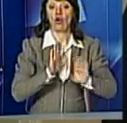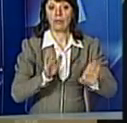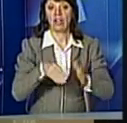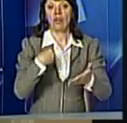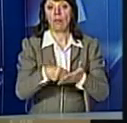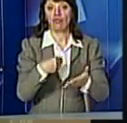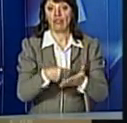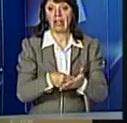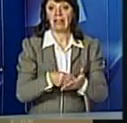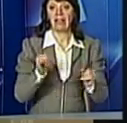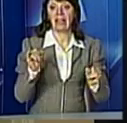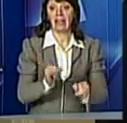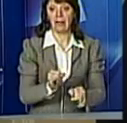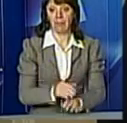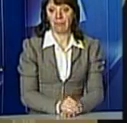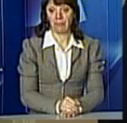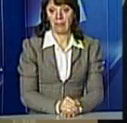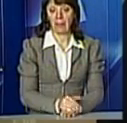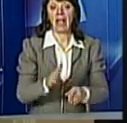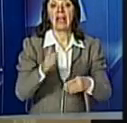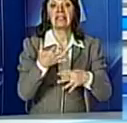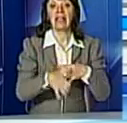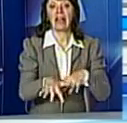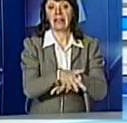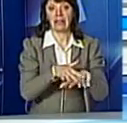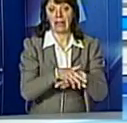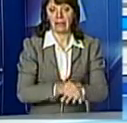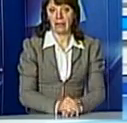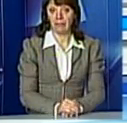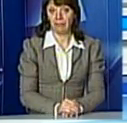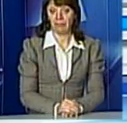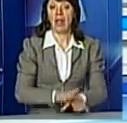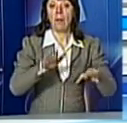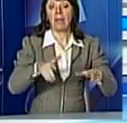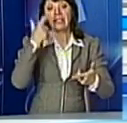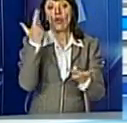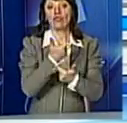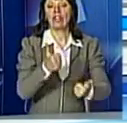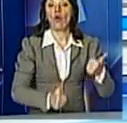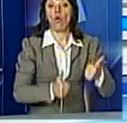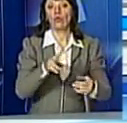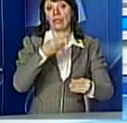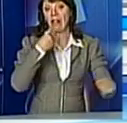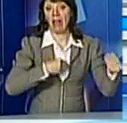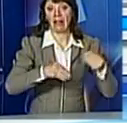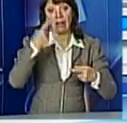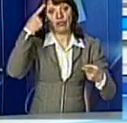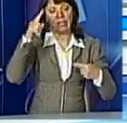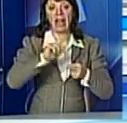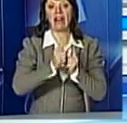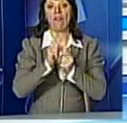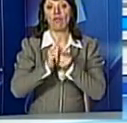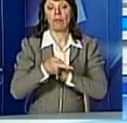бюджетній сфері так само і серед населення в місті оголосили конкурс на найкращу ідею